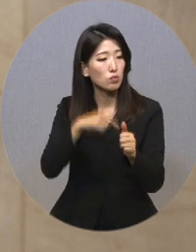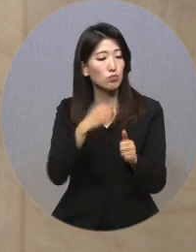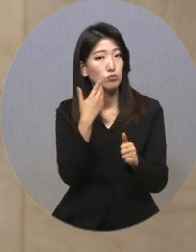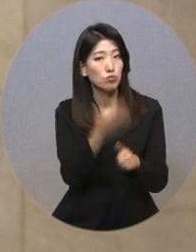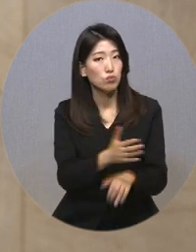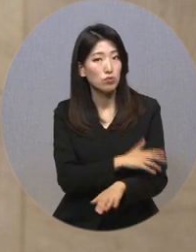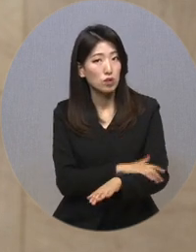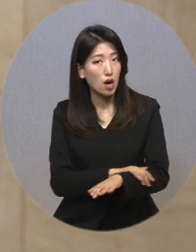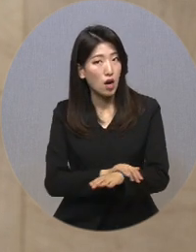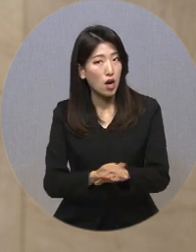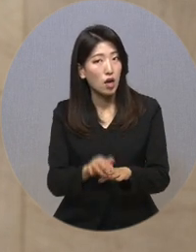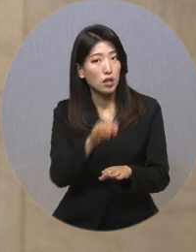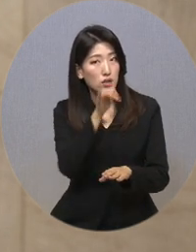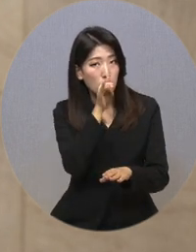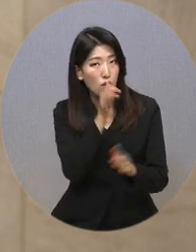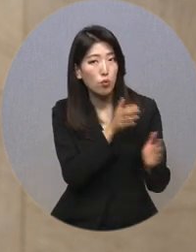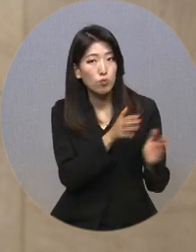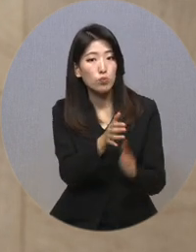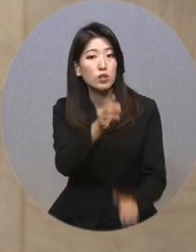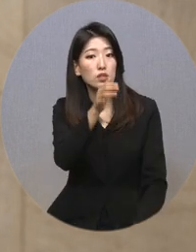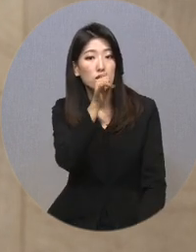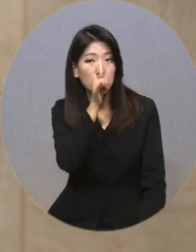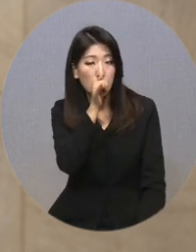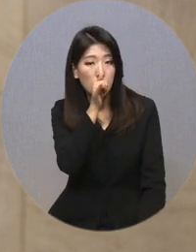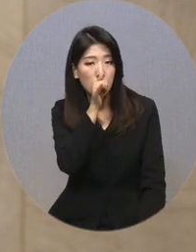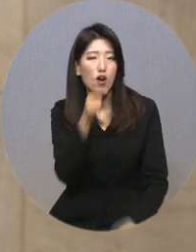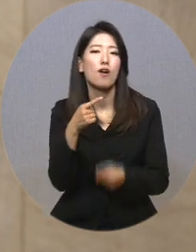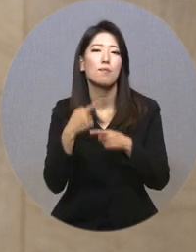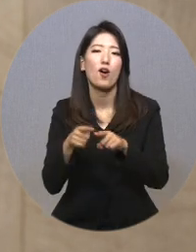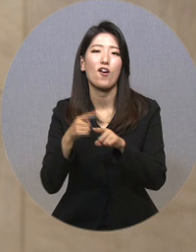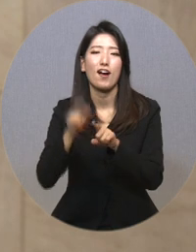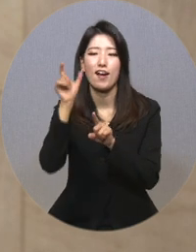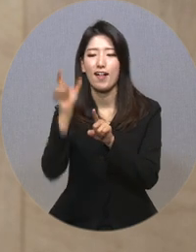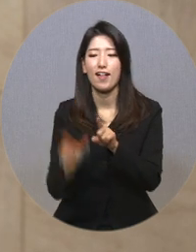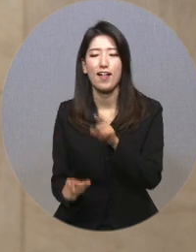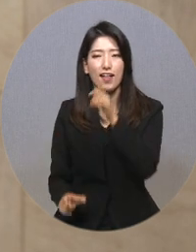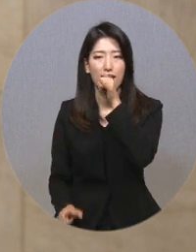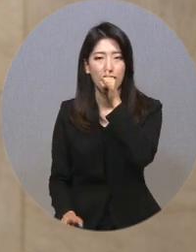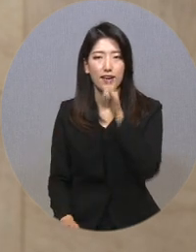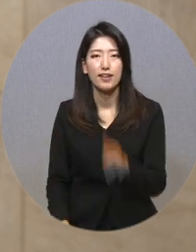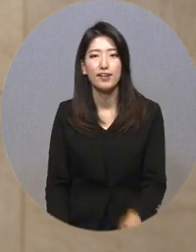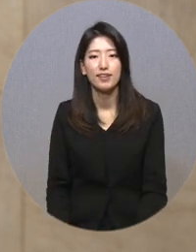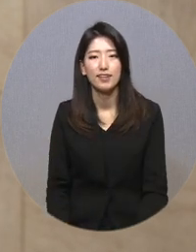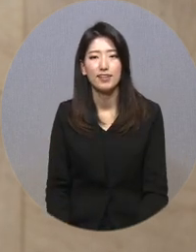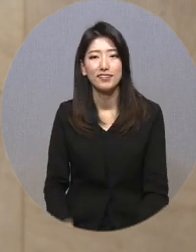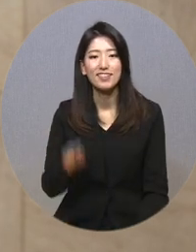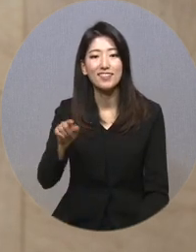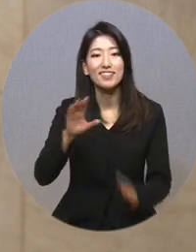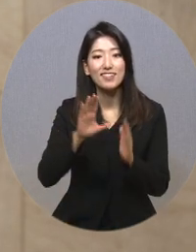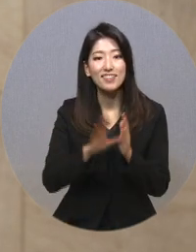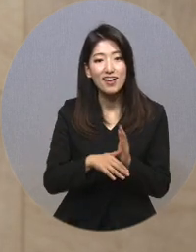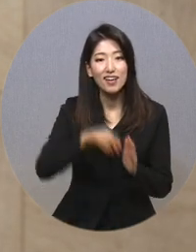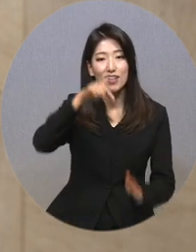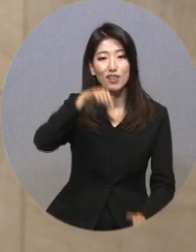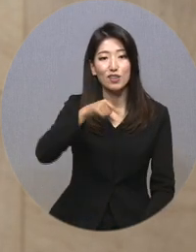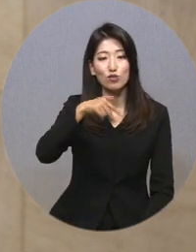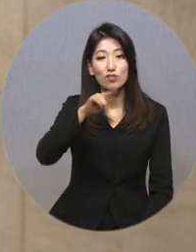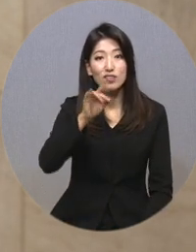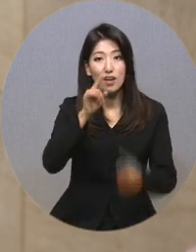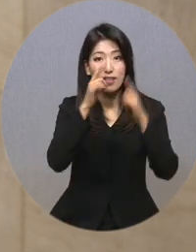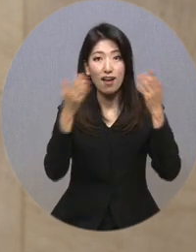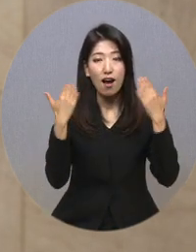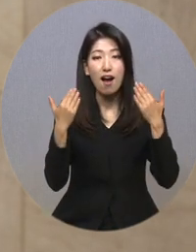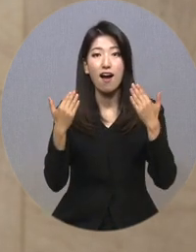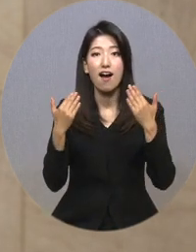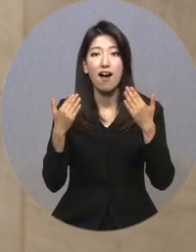제대로 준비해서 가르치냐를 평가하는 그 평가 툴이 생겼습니다. 네네. 거기서 저희 군장대학이 2년 연속 50위 안에